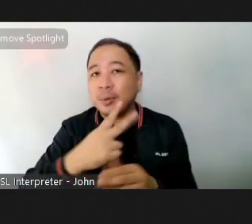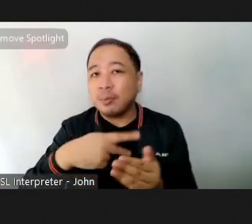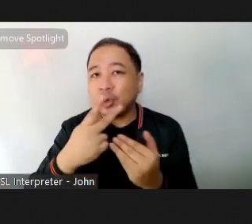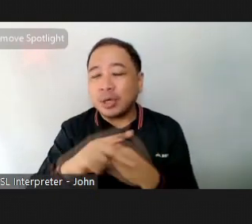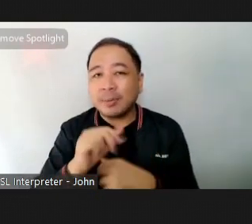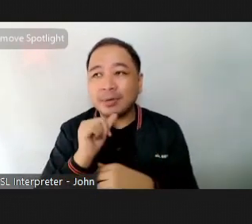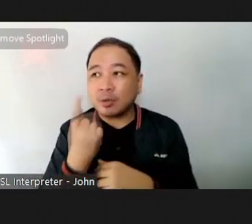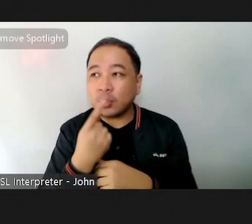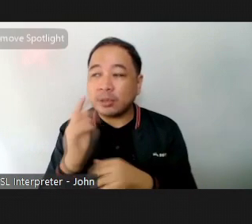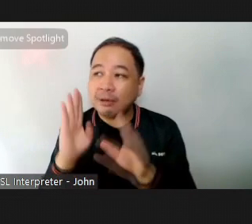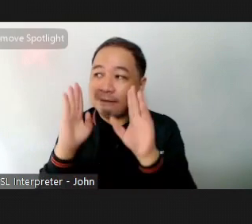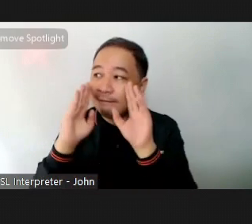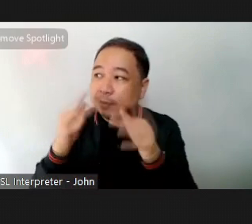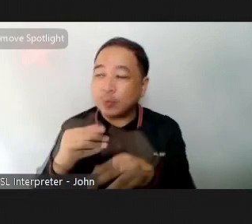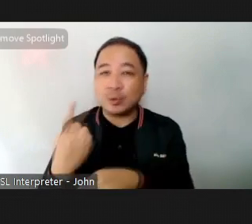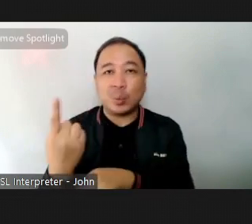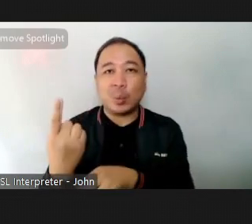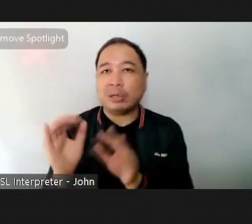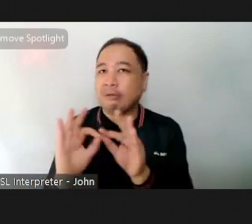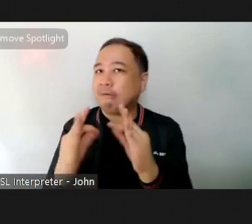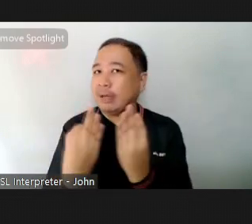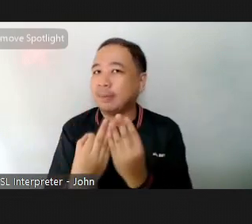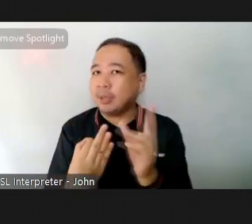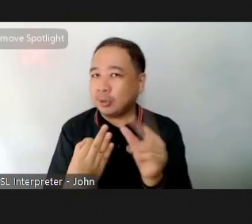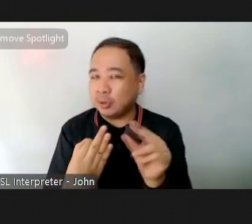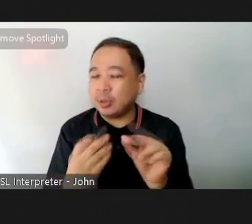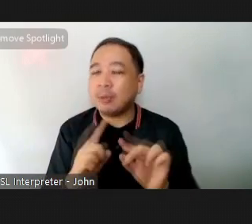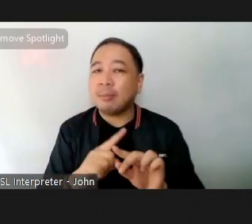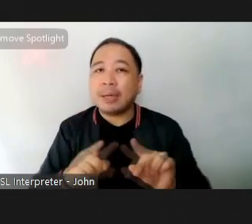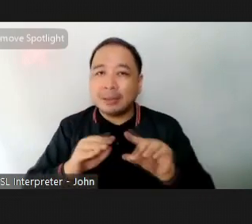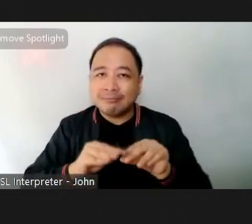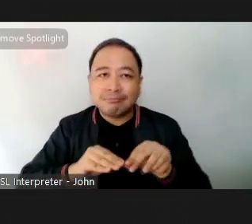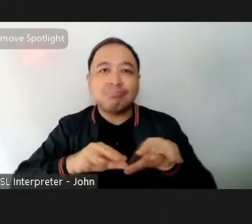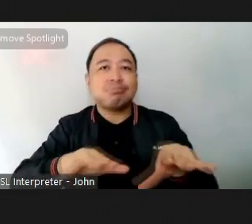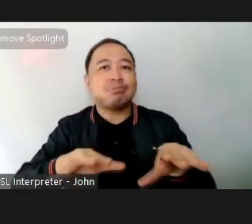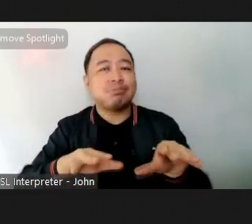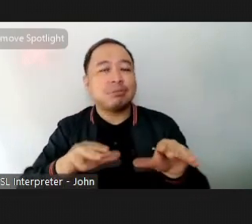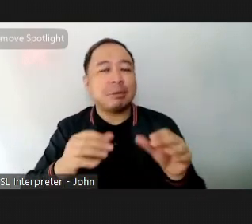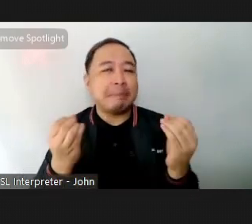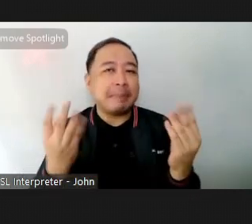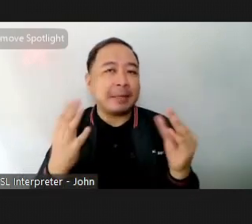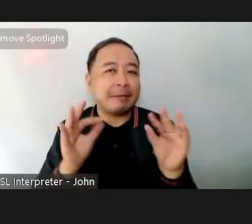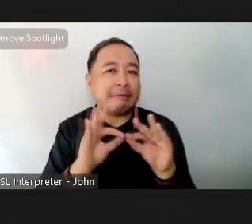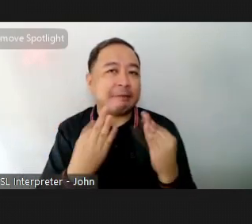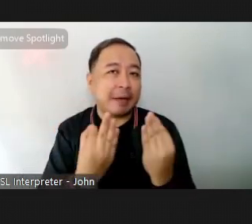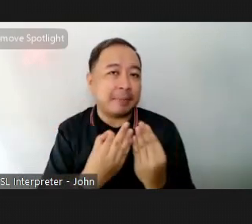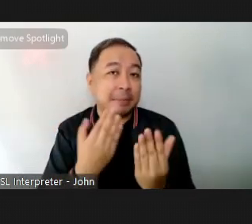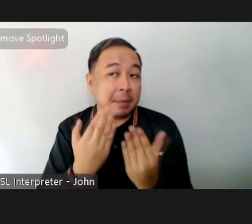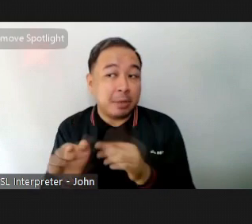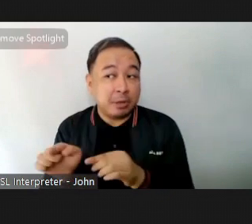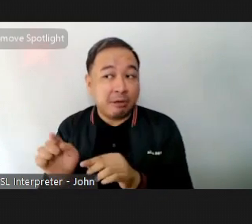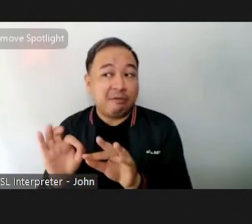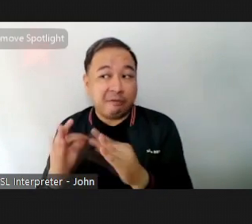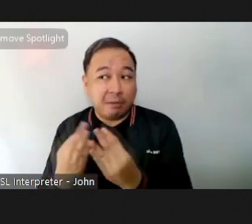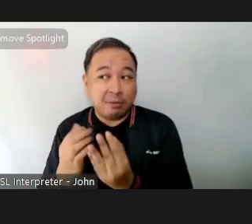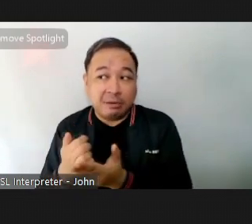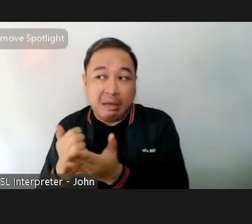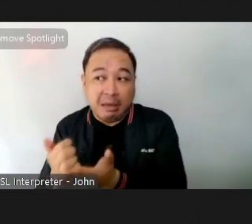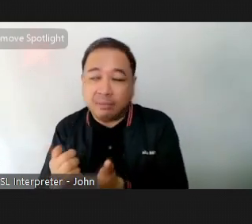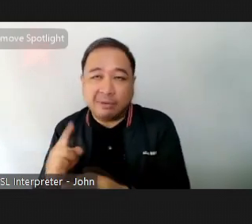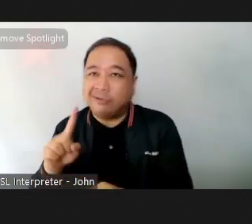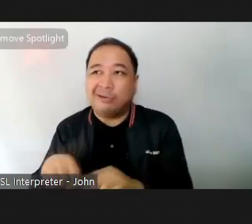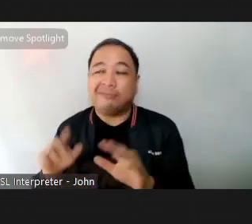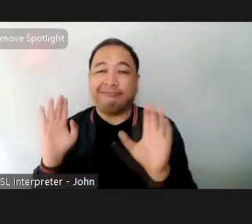siya nakapokus sa isang pamilya, no? Dapat naaabutan yung iba pang mga pamilya. Maaaring natulungan natin yung isang pamilya, pero hindi tayo maaaring huminto